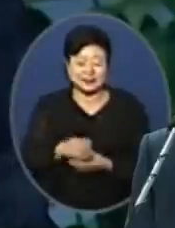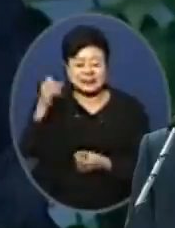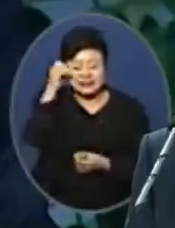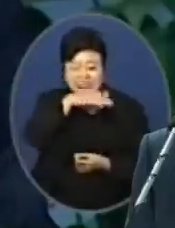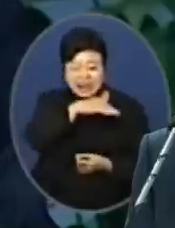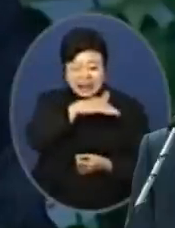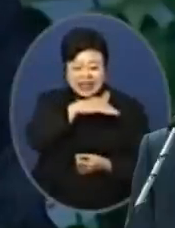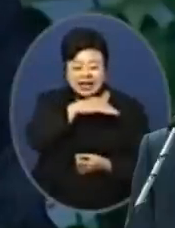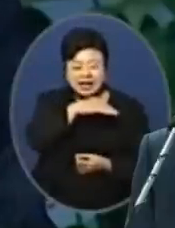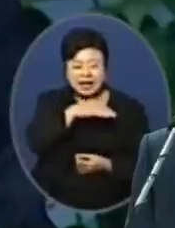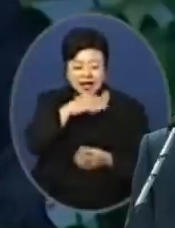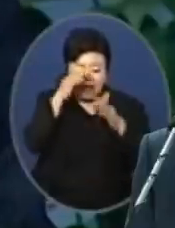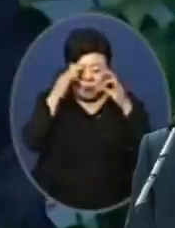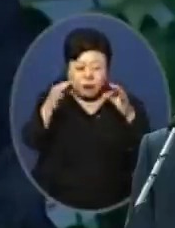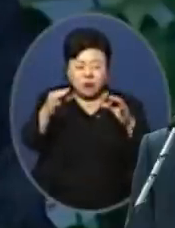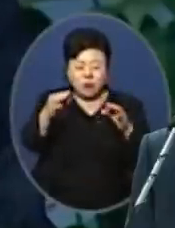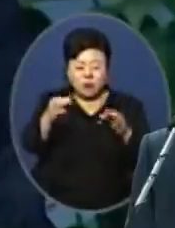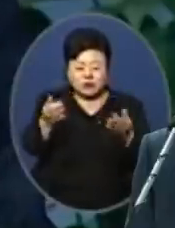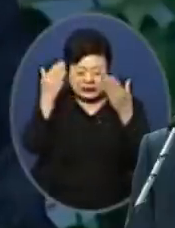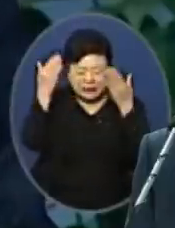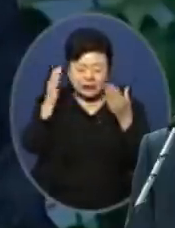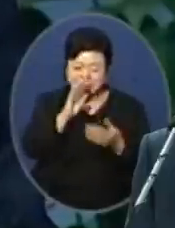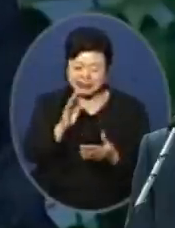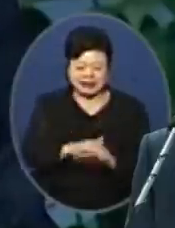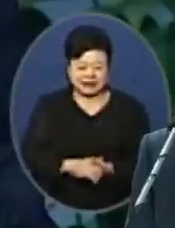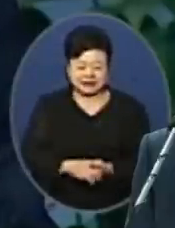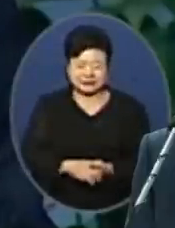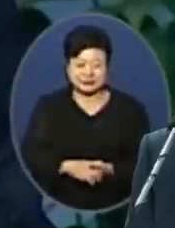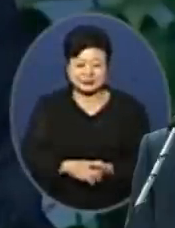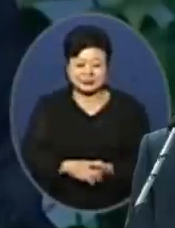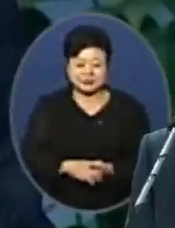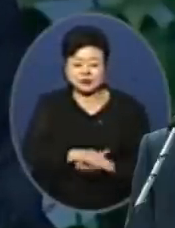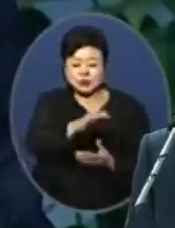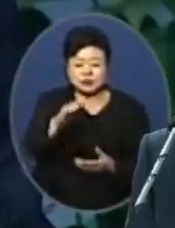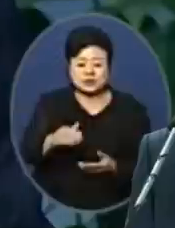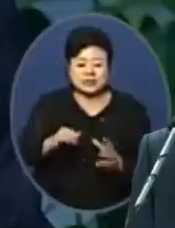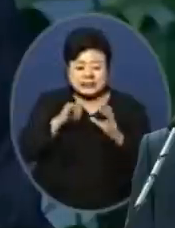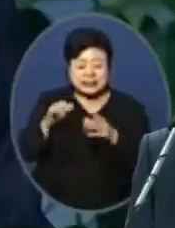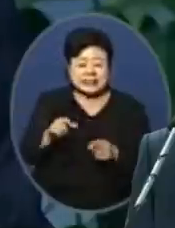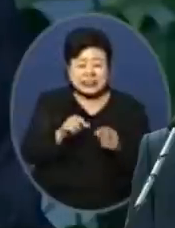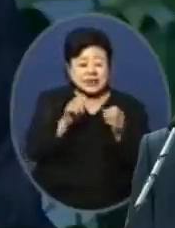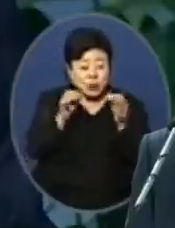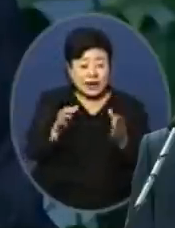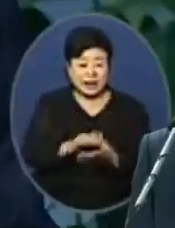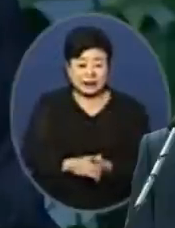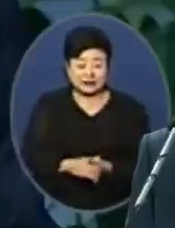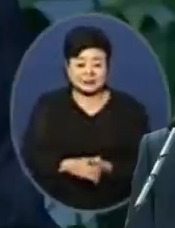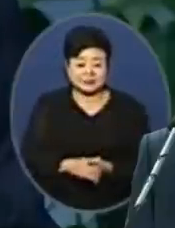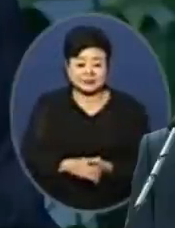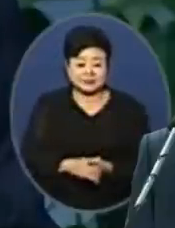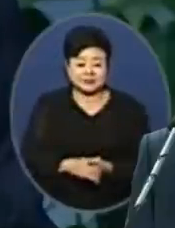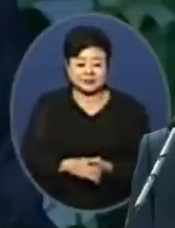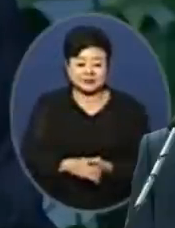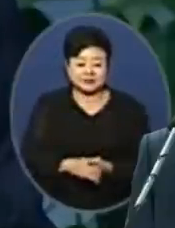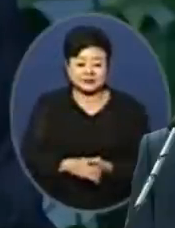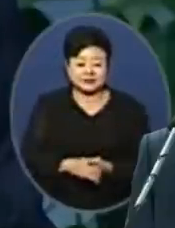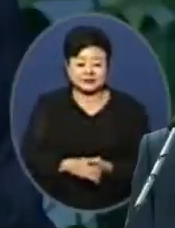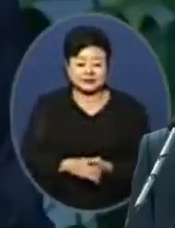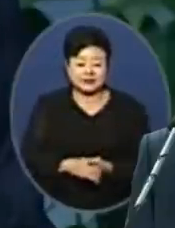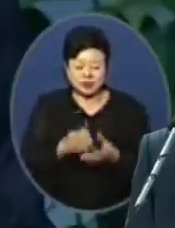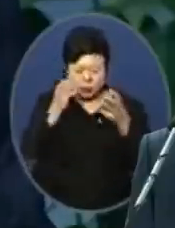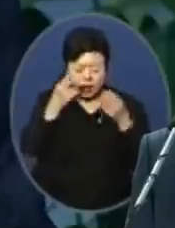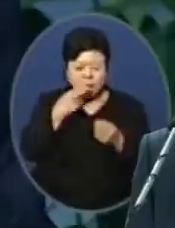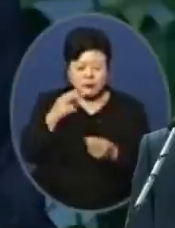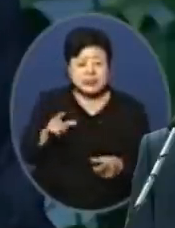그냥 보고만 지나가면 안 되는 것입니다. 우리는 이 세상에 사는 동안에 전혀 고난